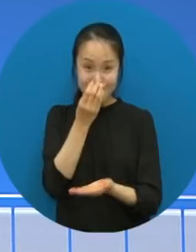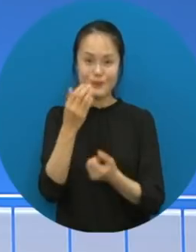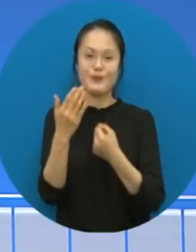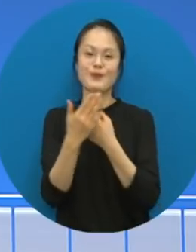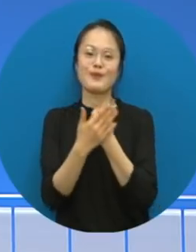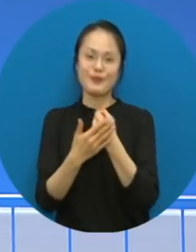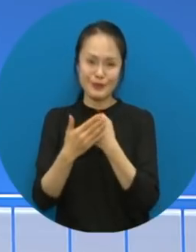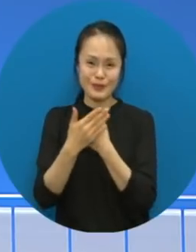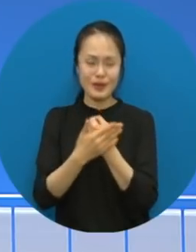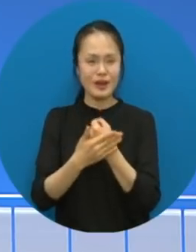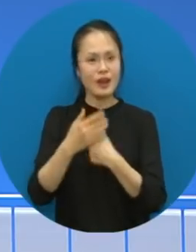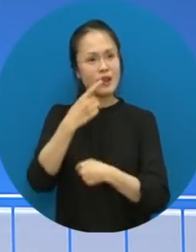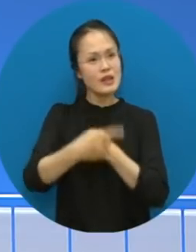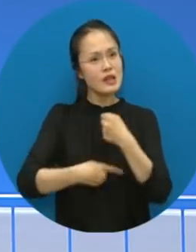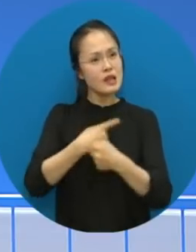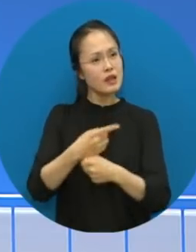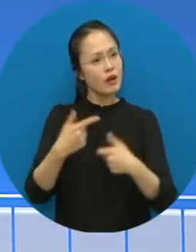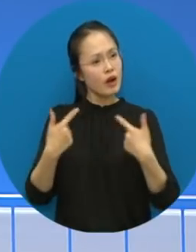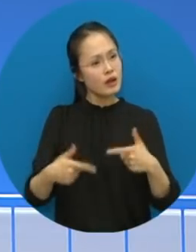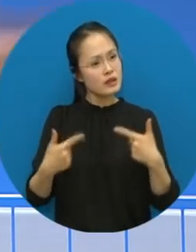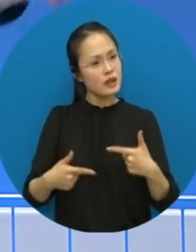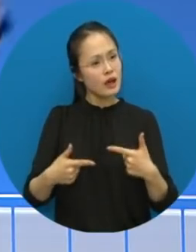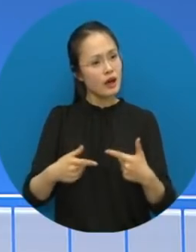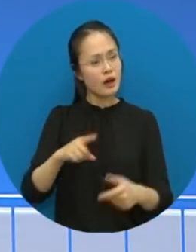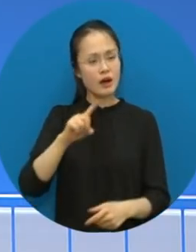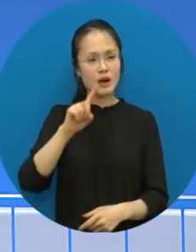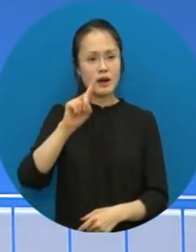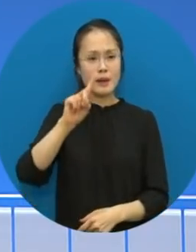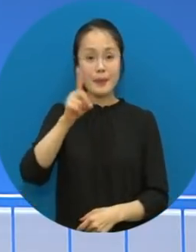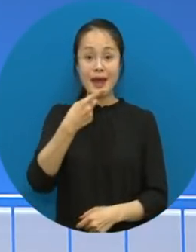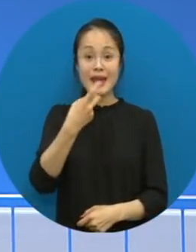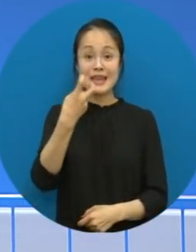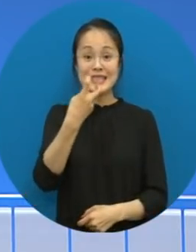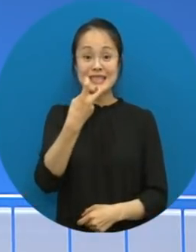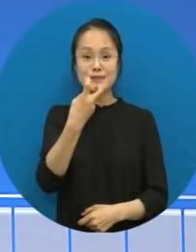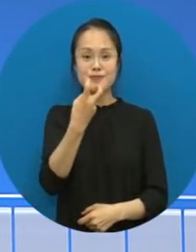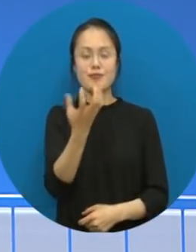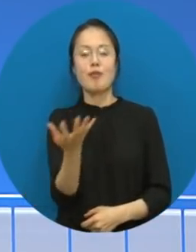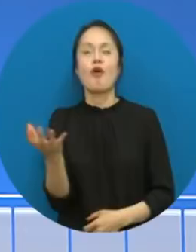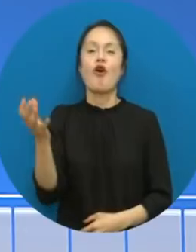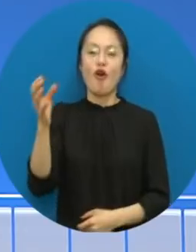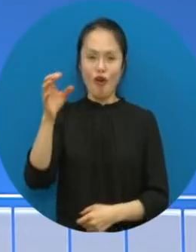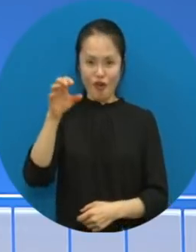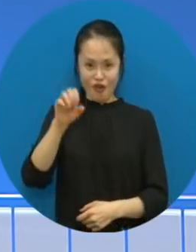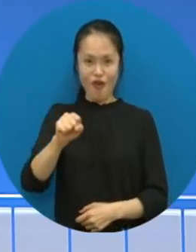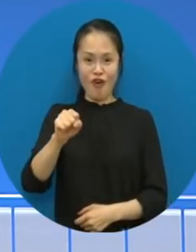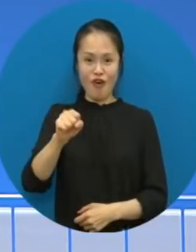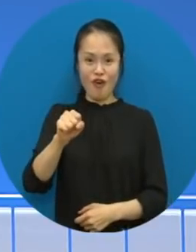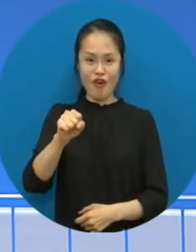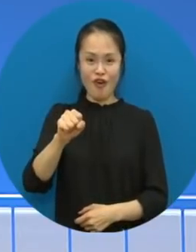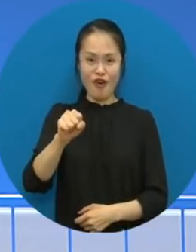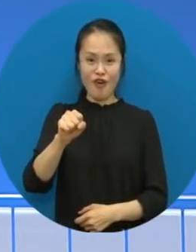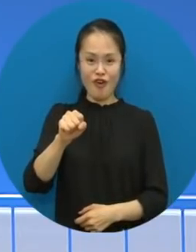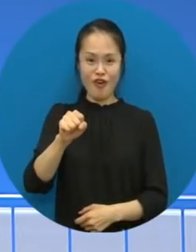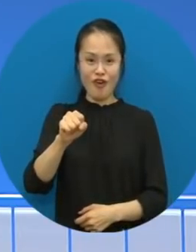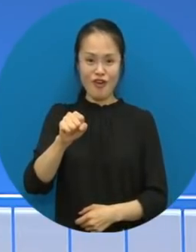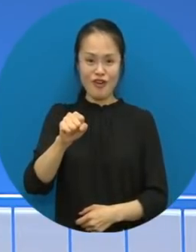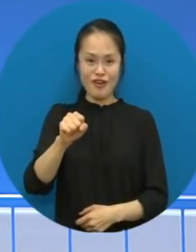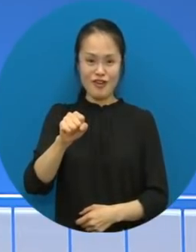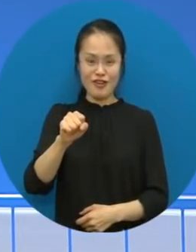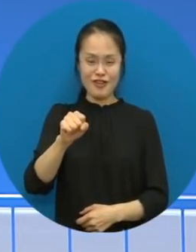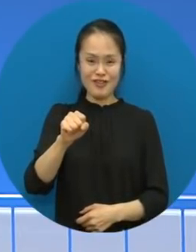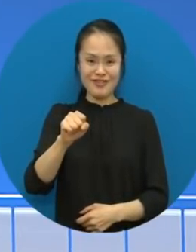얼마인가요? 120억인가요? 저는 항상 이 숫자 얘기할 때 제 아내 눈빛을 봅니다. 혹시